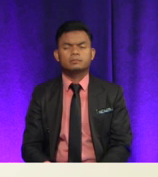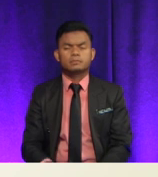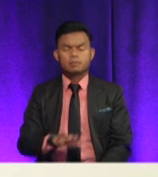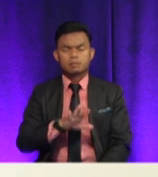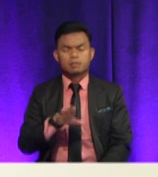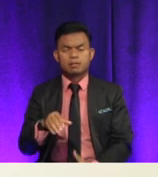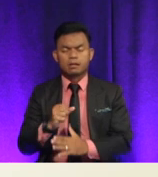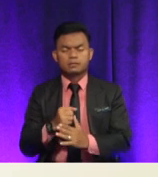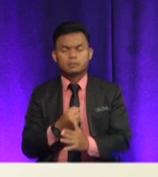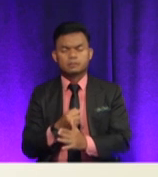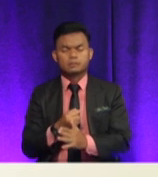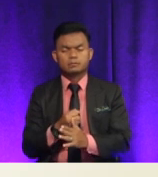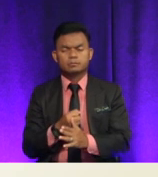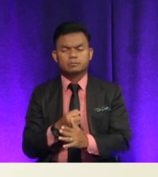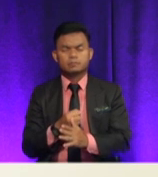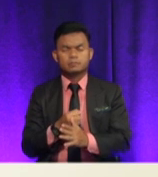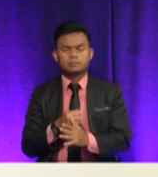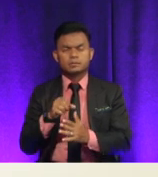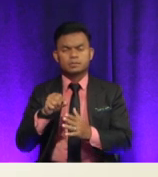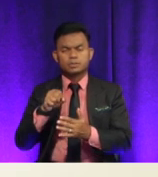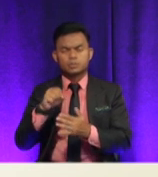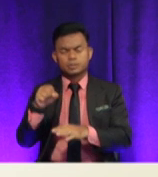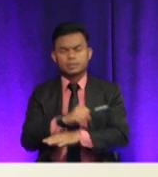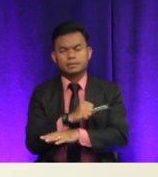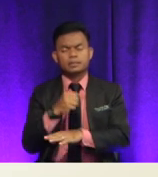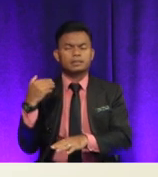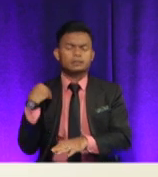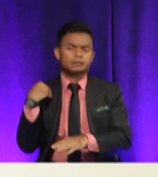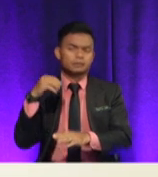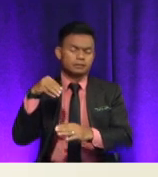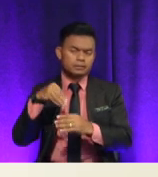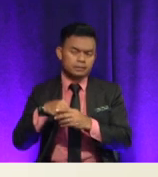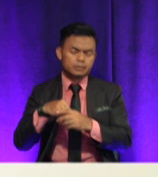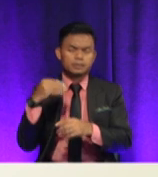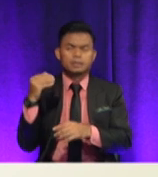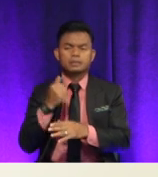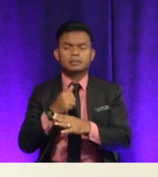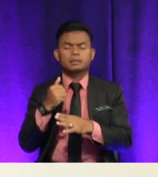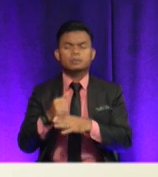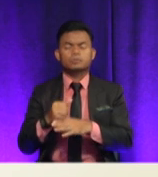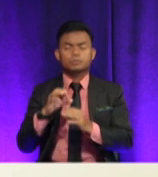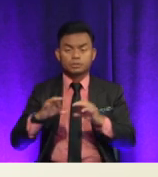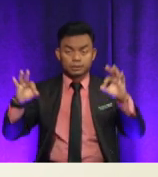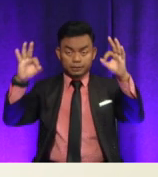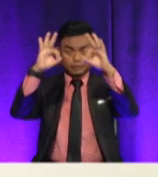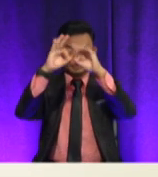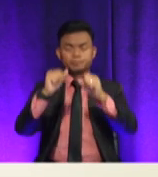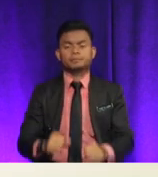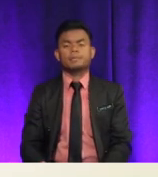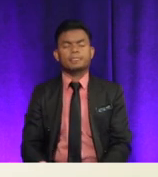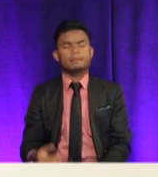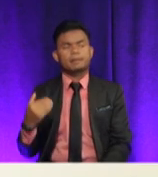cerita Oke jadi murid-murid perlu keluarkan Maksudnya oke sebab dalam soal ada soal dan bertanyakan tentang